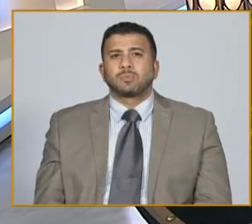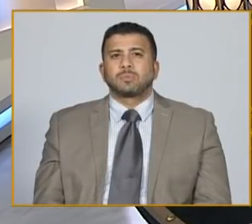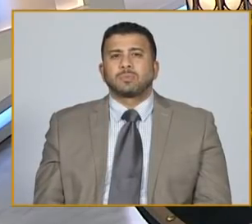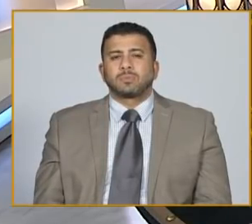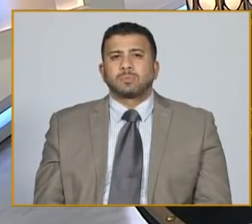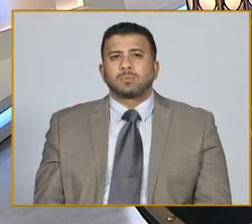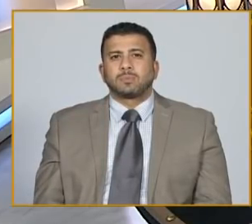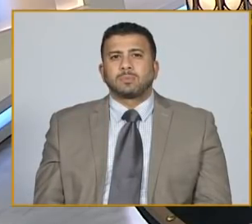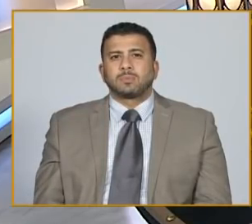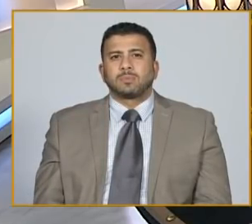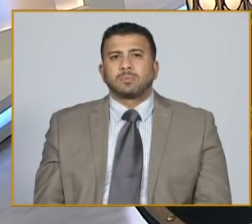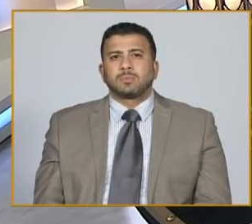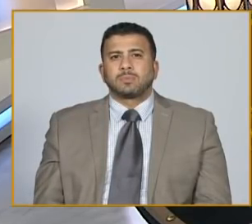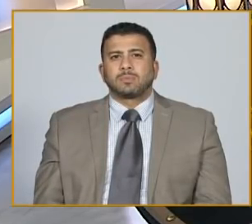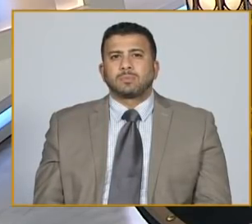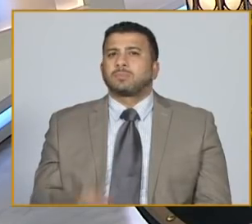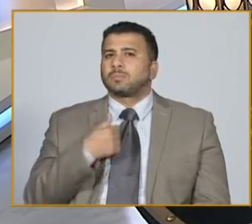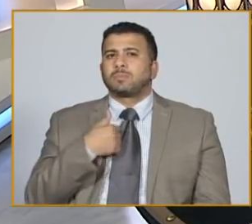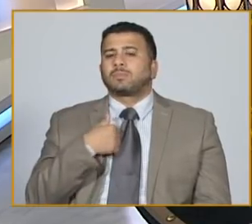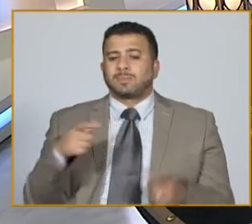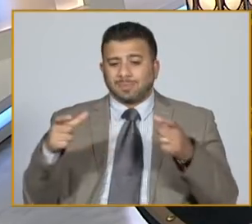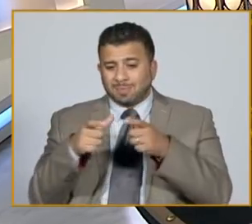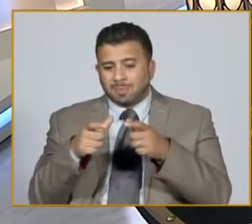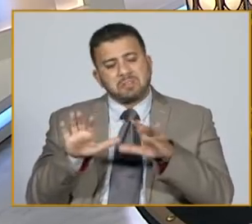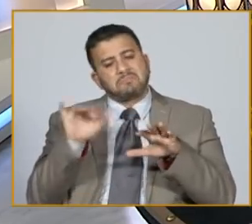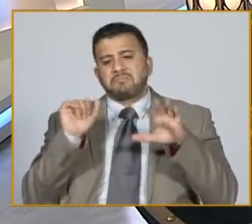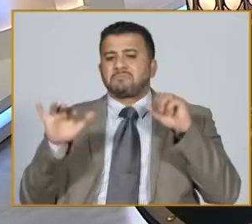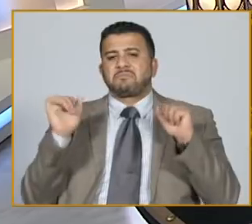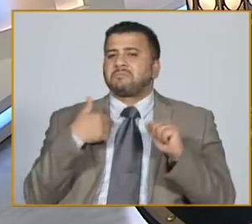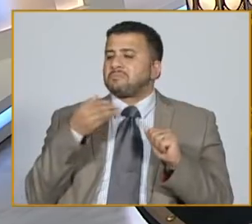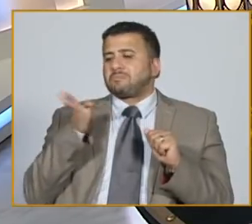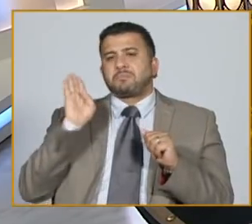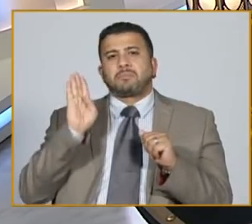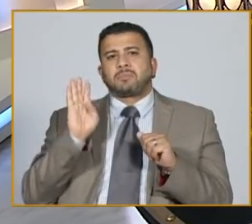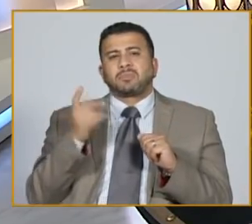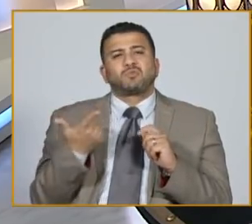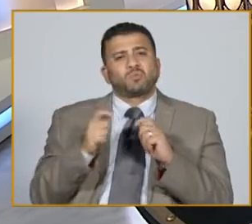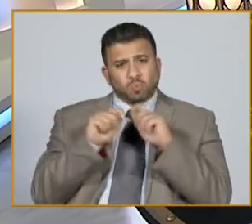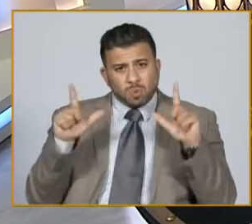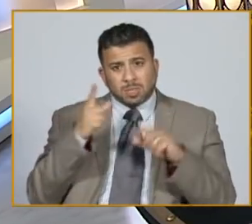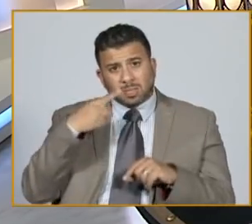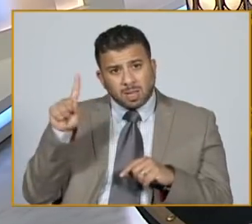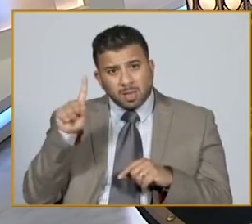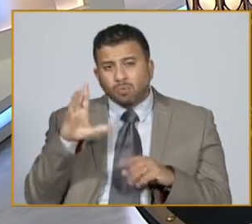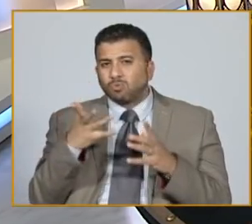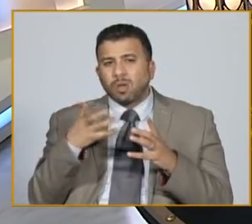مع الجنس، خلاص تركنا الحلق. ان شاء الله يا رنا. مرحبا. اهلا وسهلا، مرحبا.